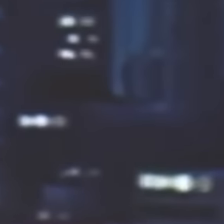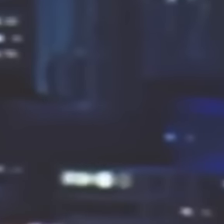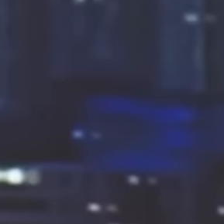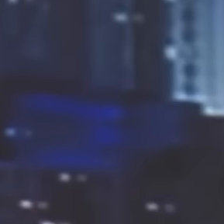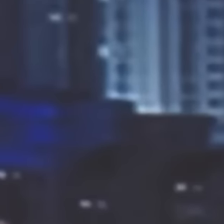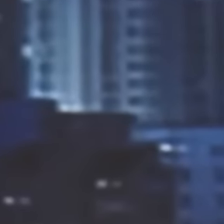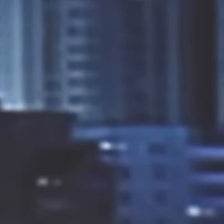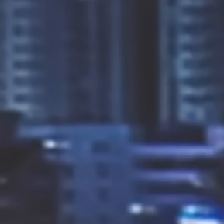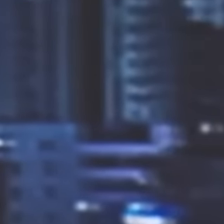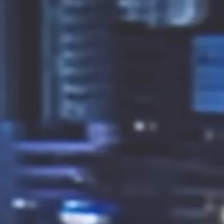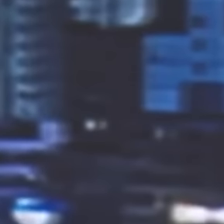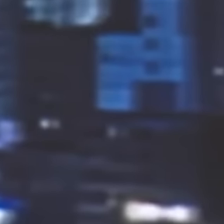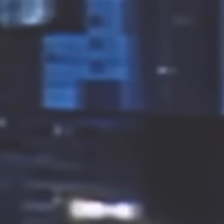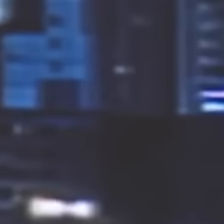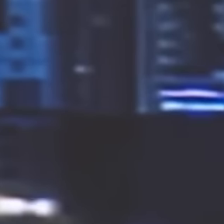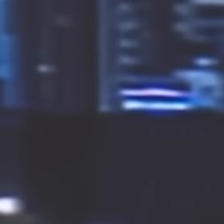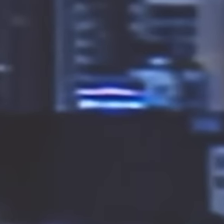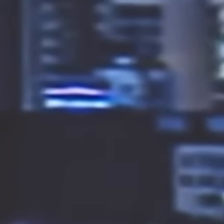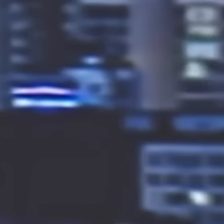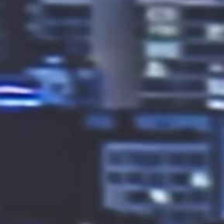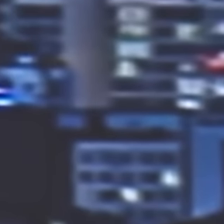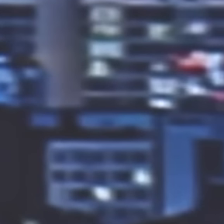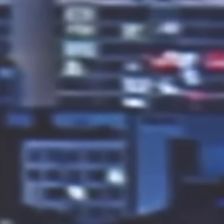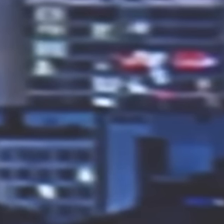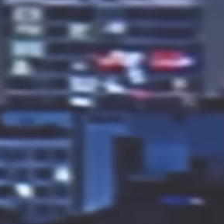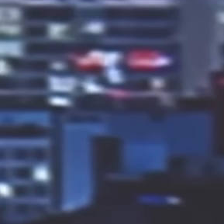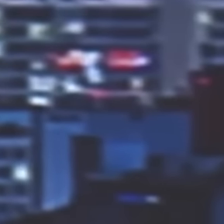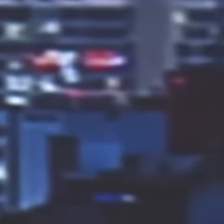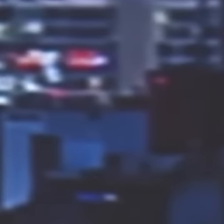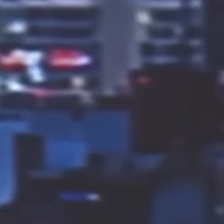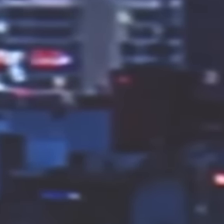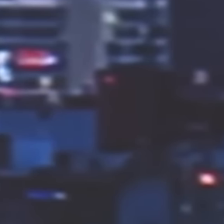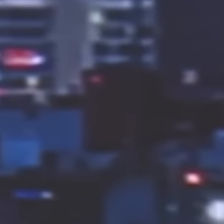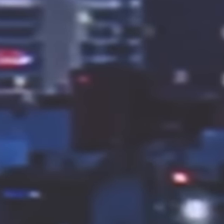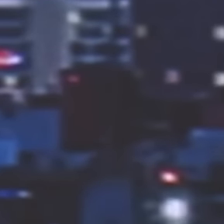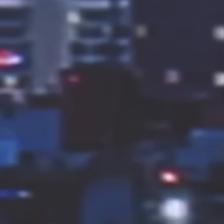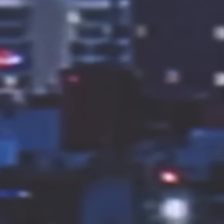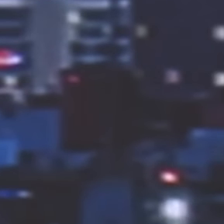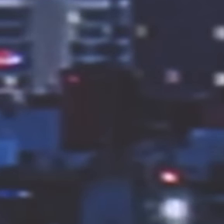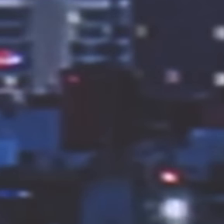고맙습니다 저희는 저녁 6시 50분 뉴스룸에서 뵙겠습니다